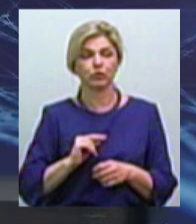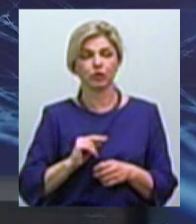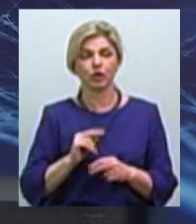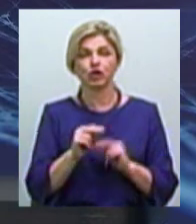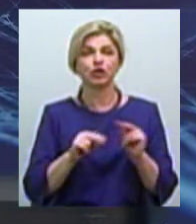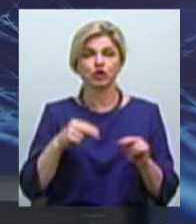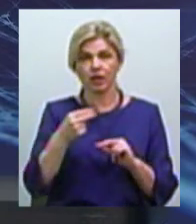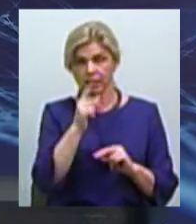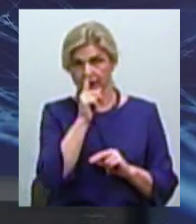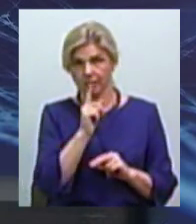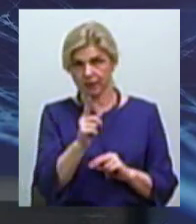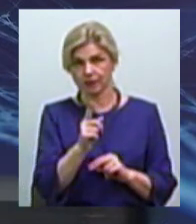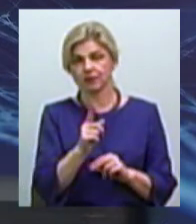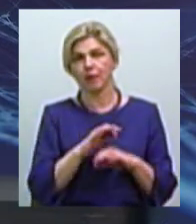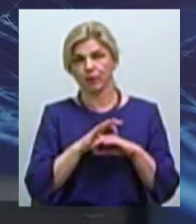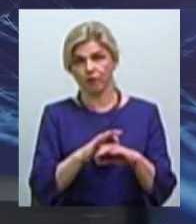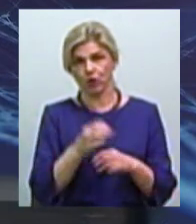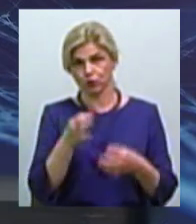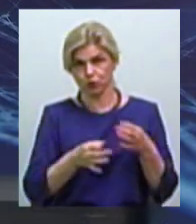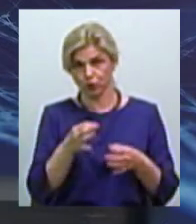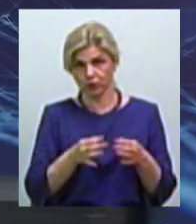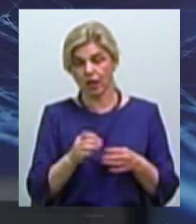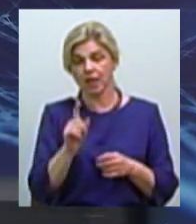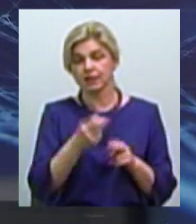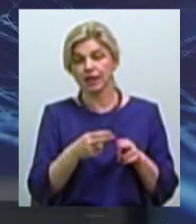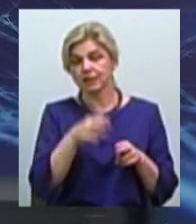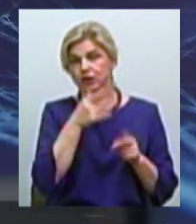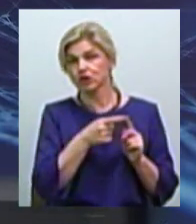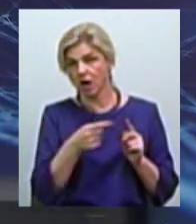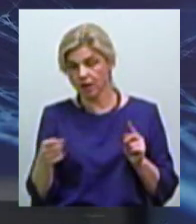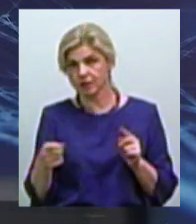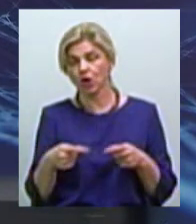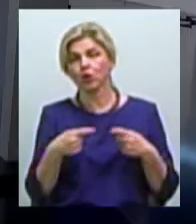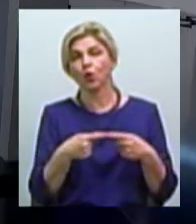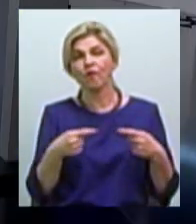через місяць, відбувається цей суд. А за цей час товар